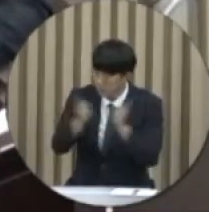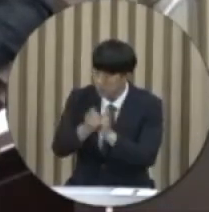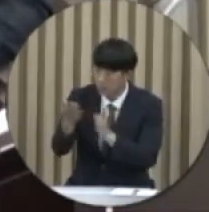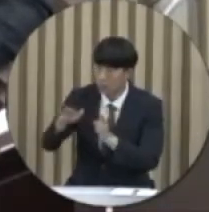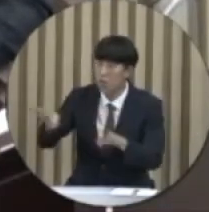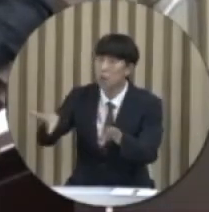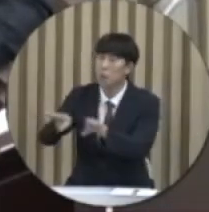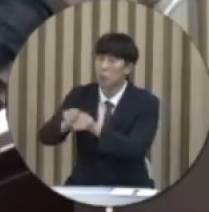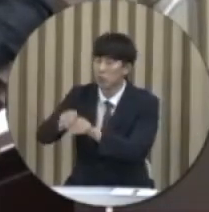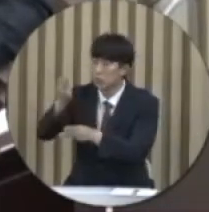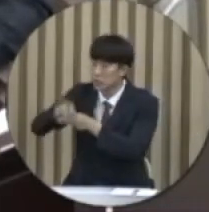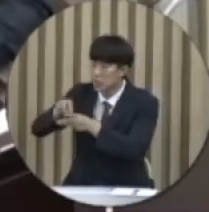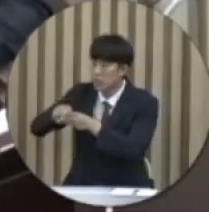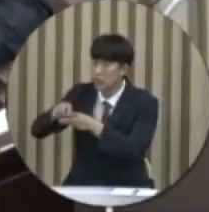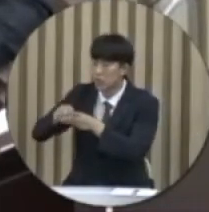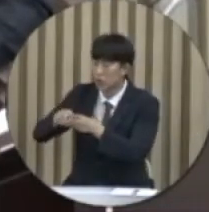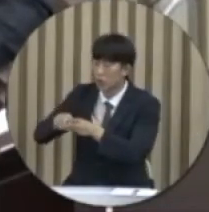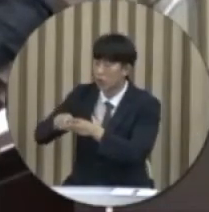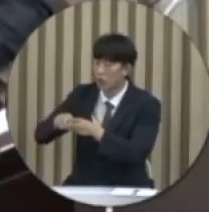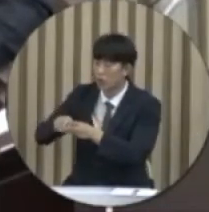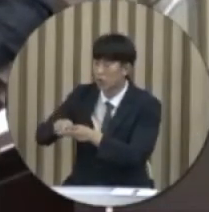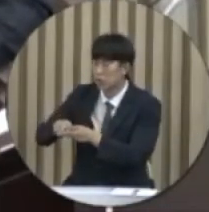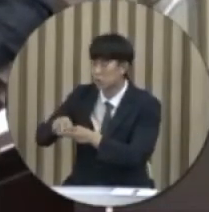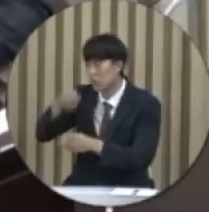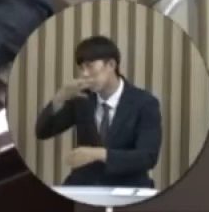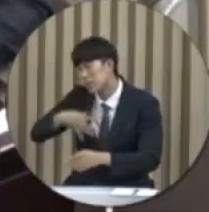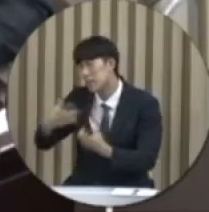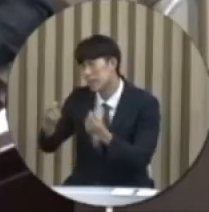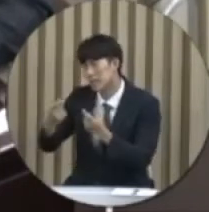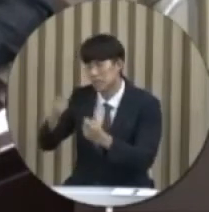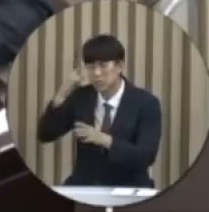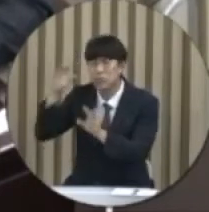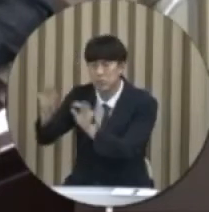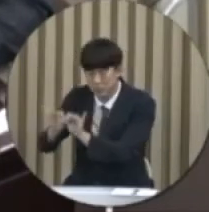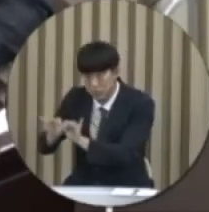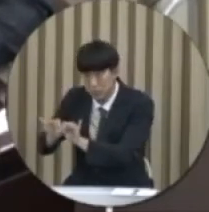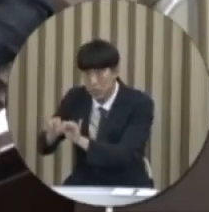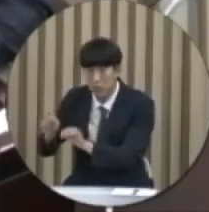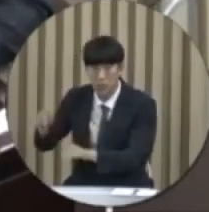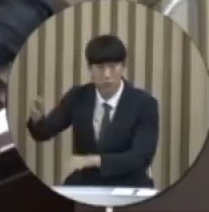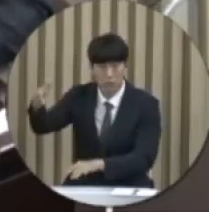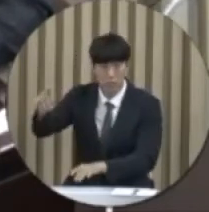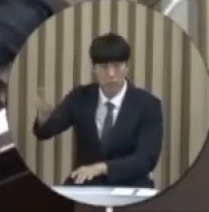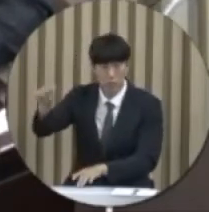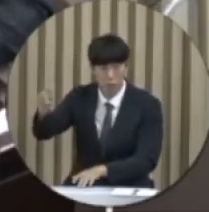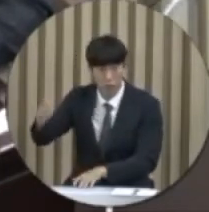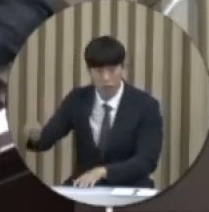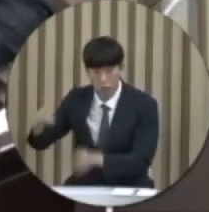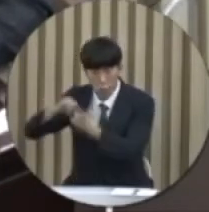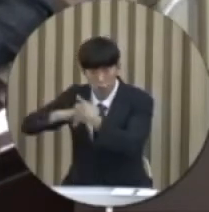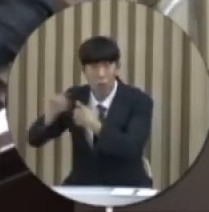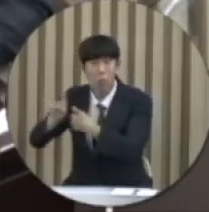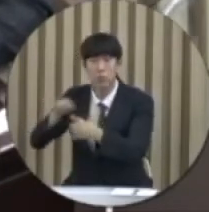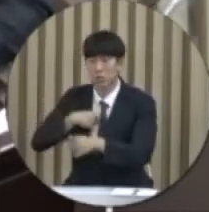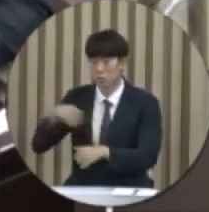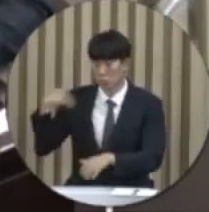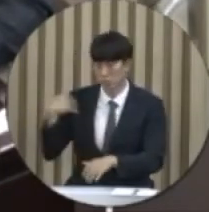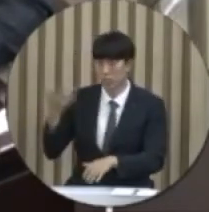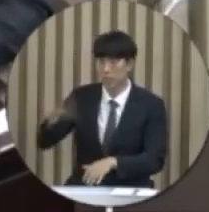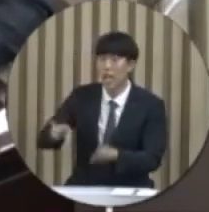복합환승센터에는 무리가 있다는 게 저는 공감을 했습니다. 그래서 저는 그분이 어떤 공약을 낸지 모르겠지만 환승센터가 일반